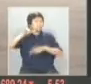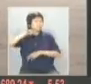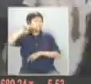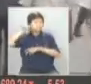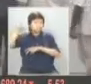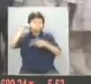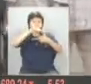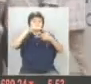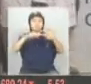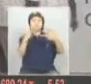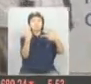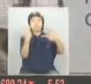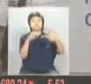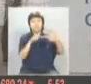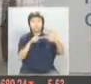come